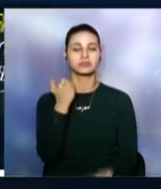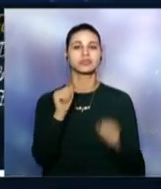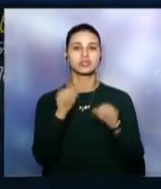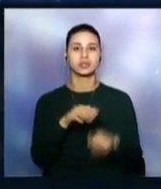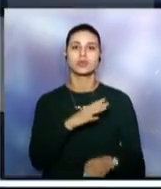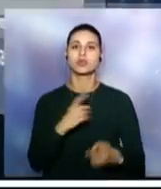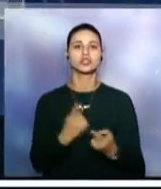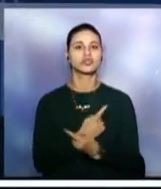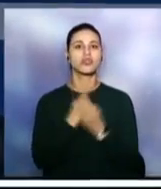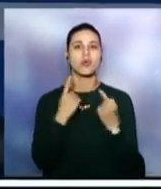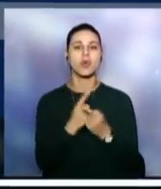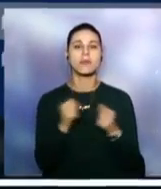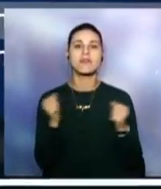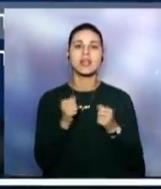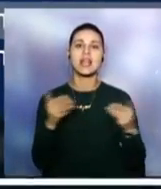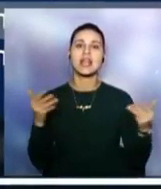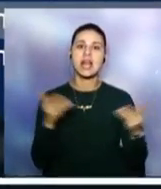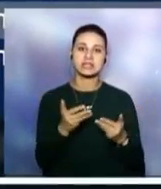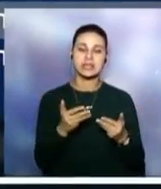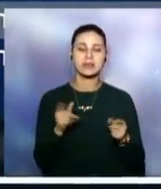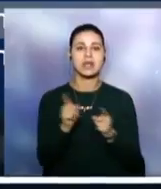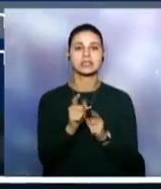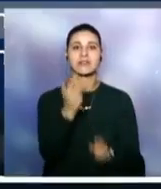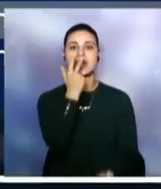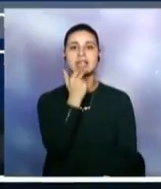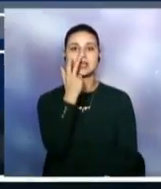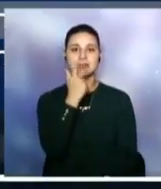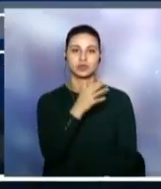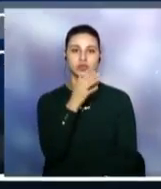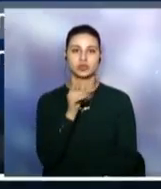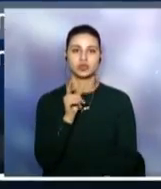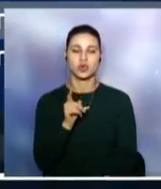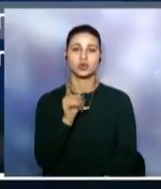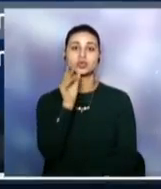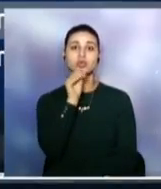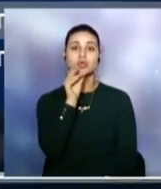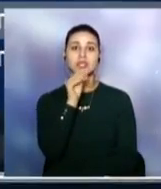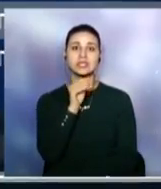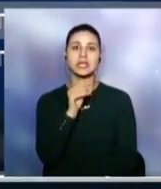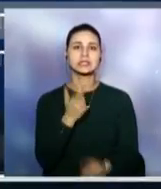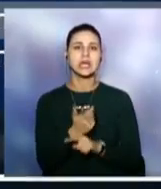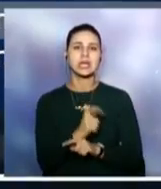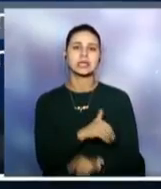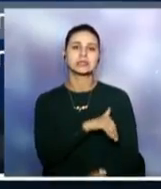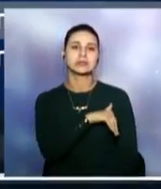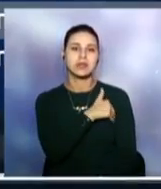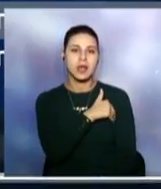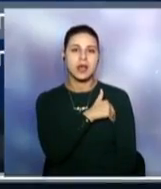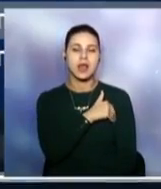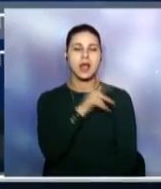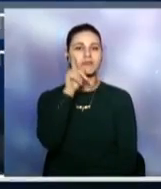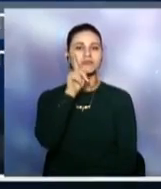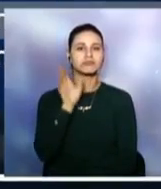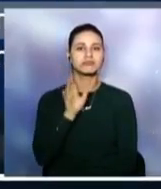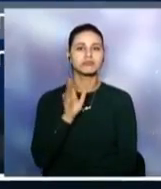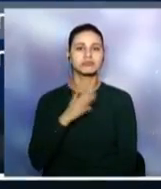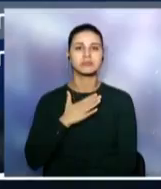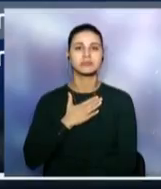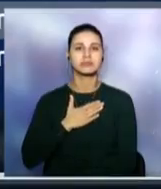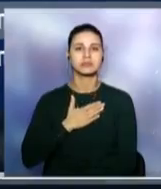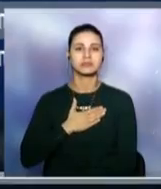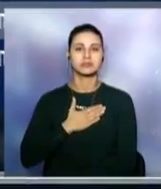როგორც ჩვეულებრივი გაციების, ასევე გრიპის სიმპტომები. მაშინ, როდესაც ციებს ცხელების შეგრძნება, დისკომფორტი მკერდის